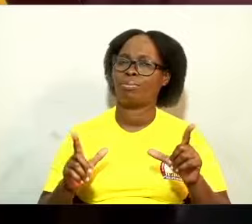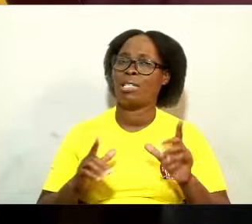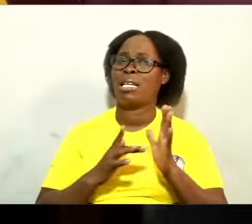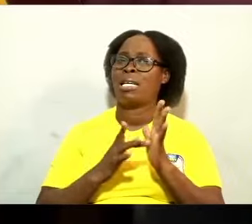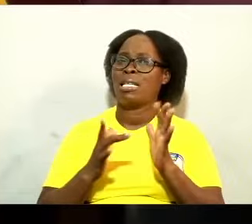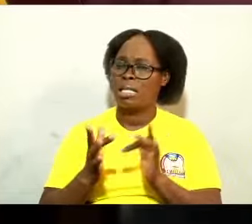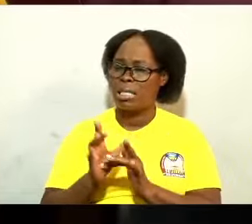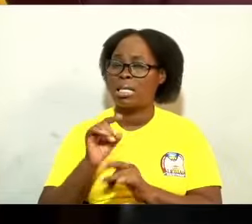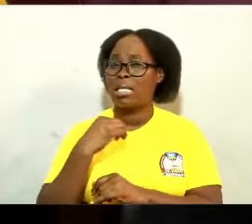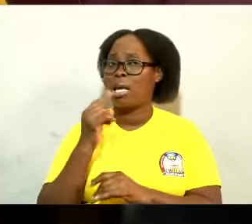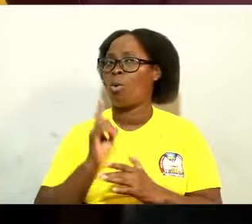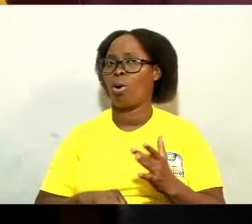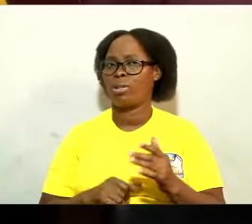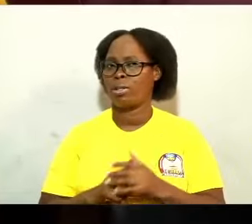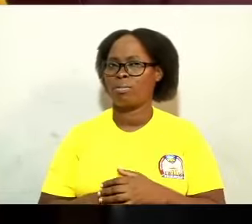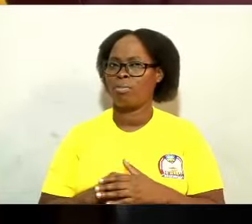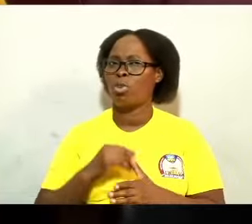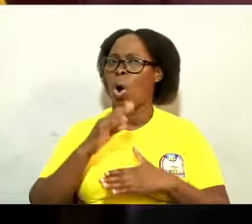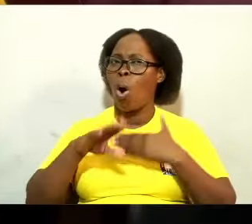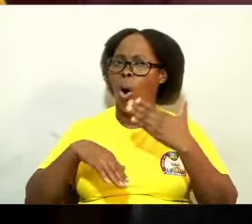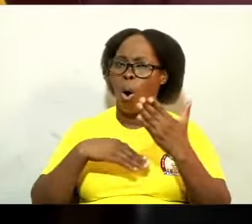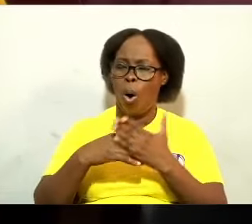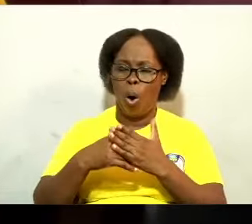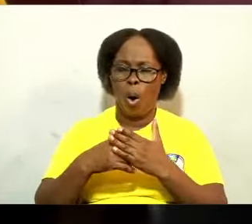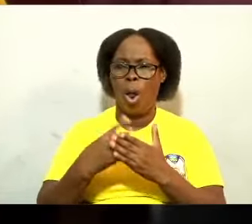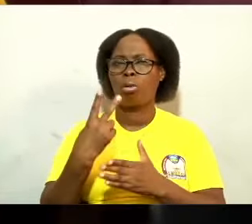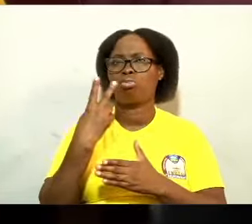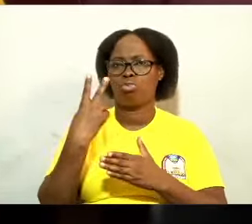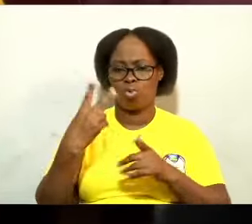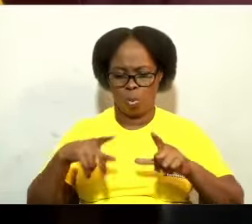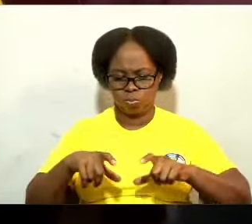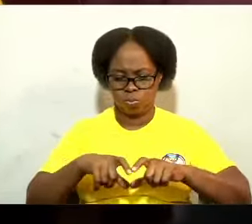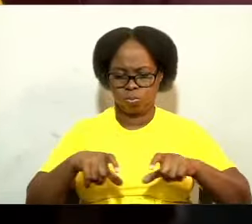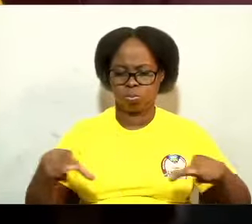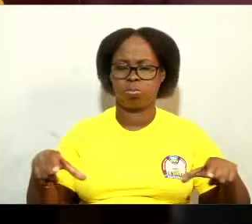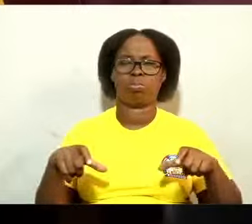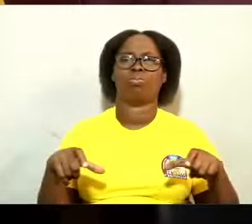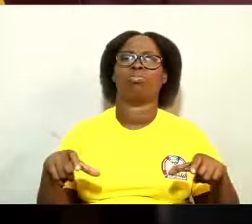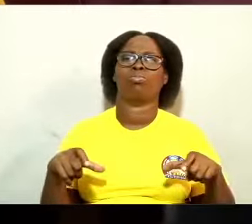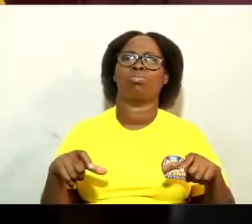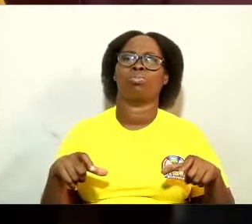Yesu anasema hizi amri mbili hizi,